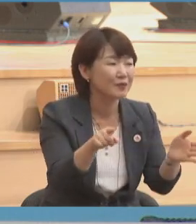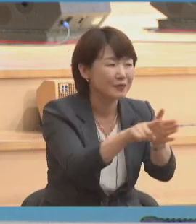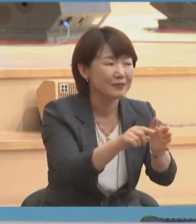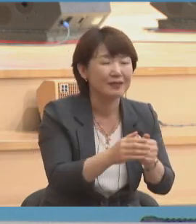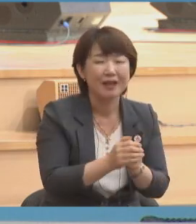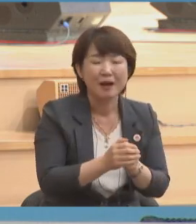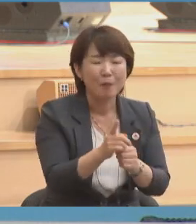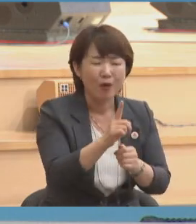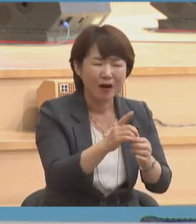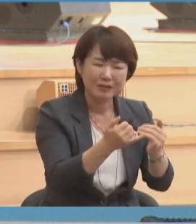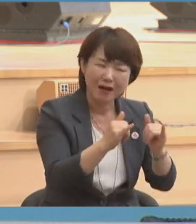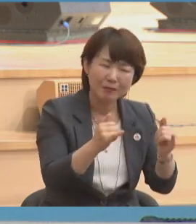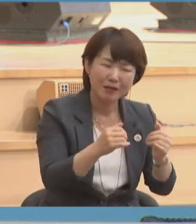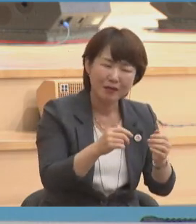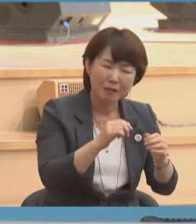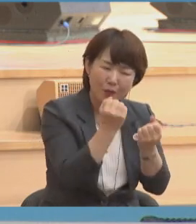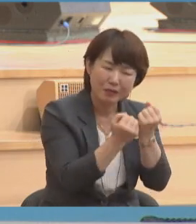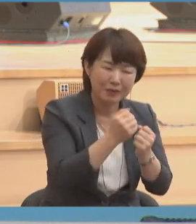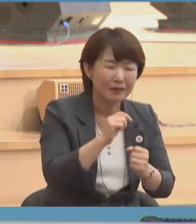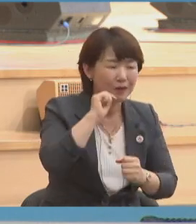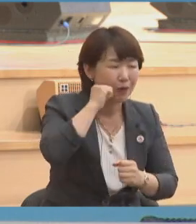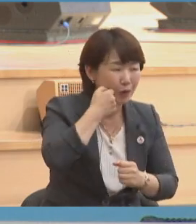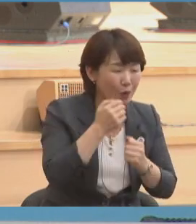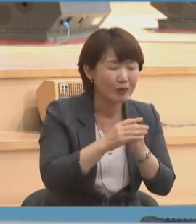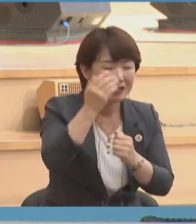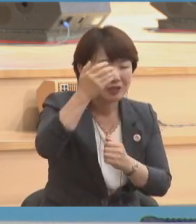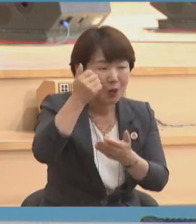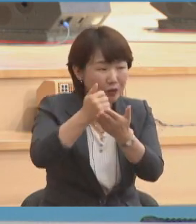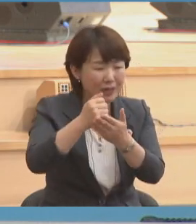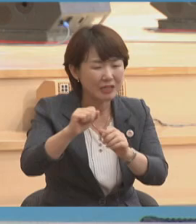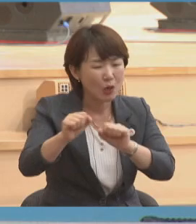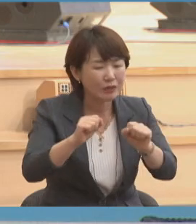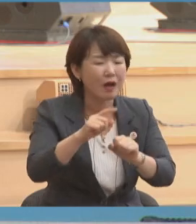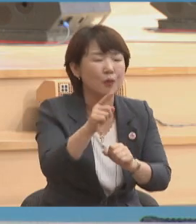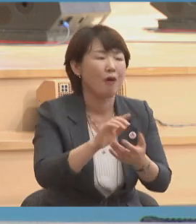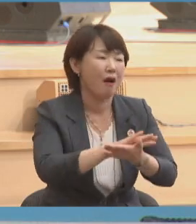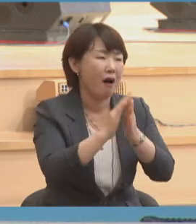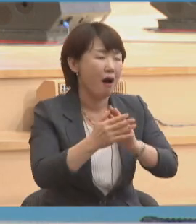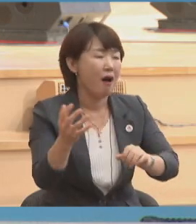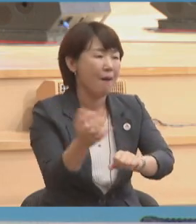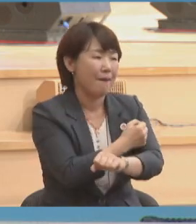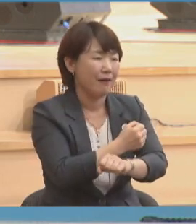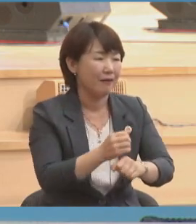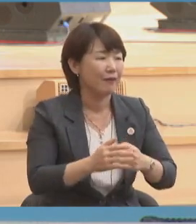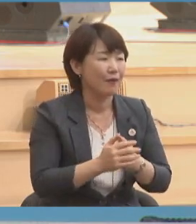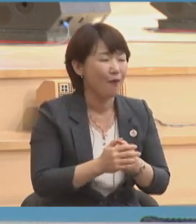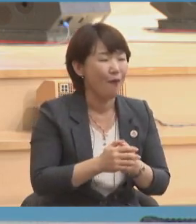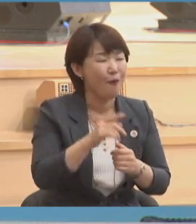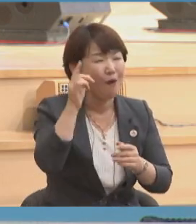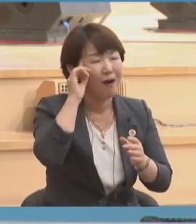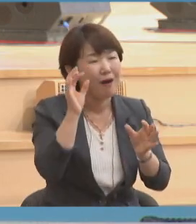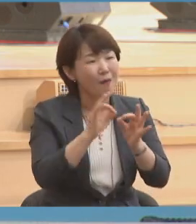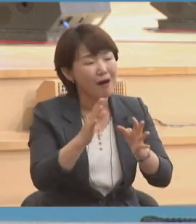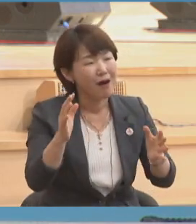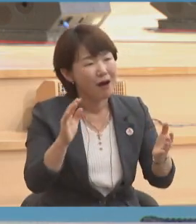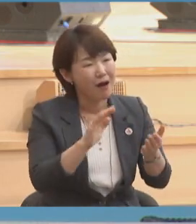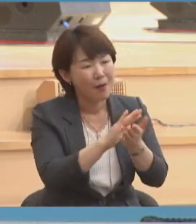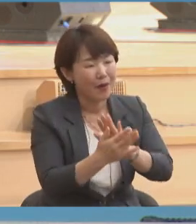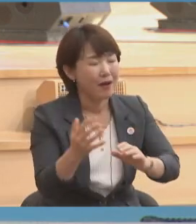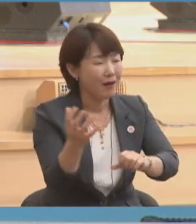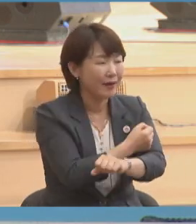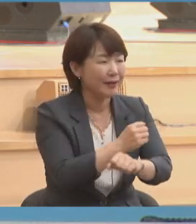사람으로는 설명할 수 없는 이 성령님의 역사도 레디컬한 거예요. 성령 충만만 레디컬한 게